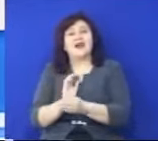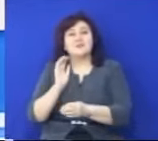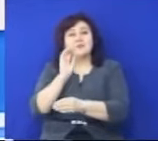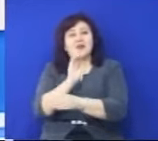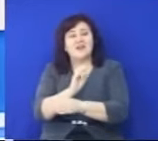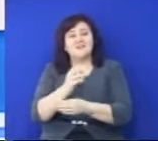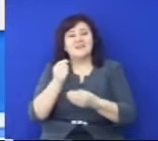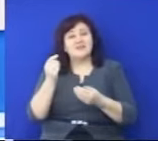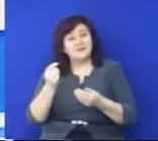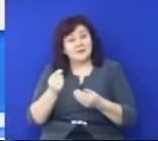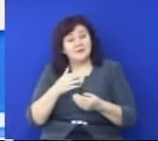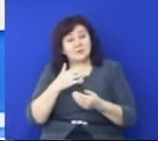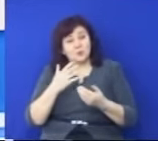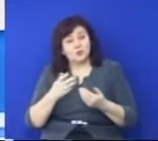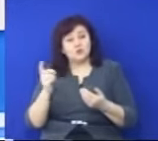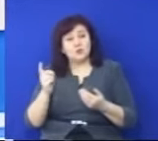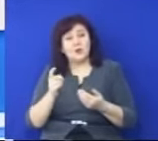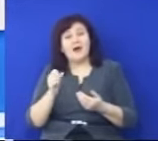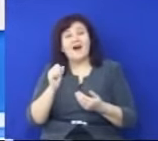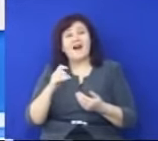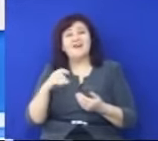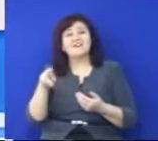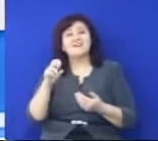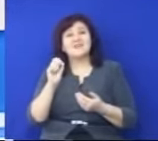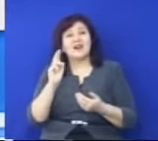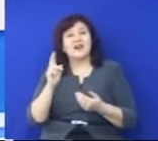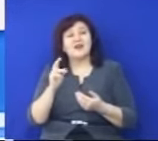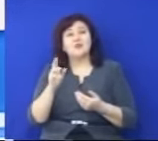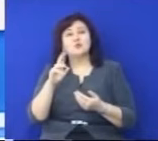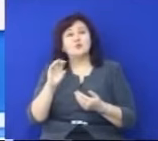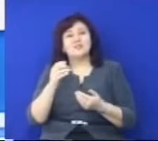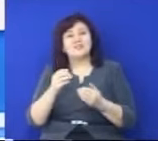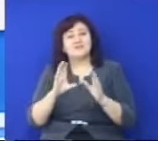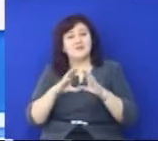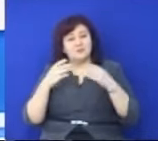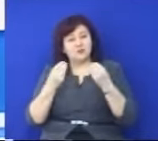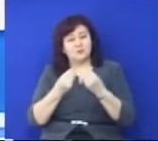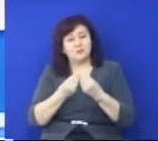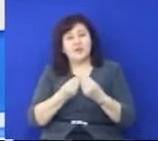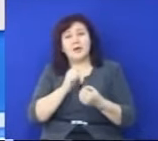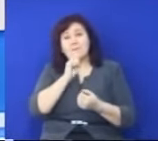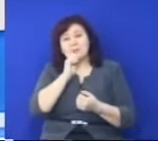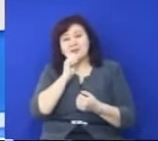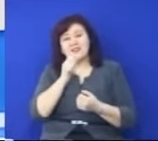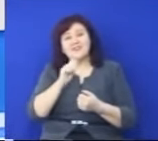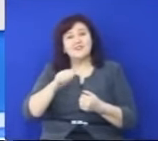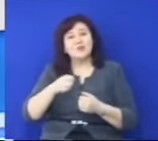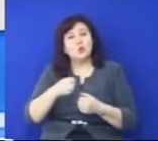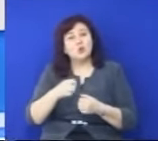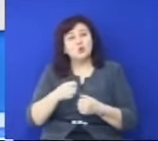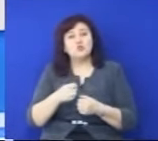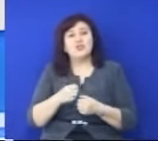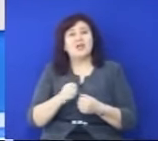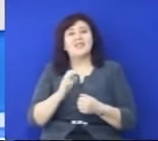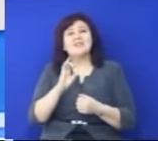апат салдарынан баспанасыз қалған Ардақ Дүйсеновтің отбасына үй сатып алынды. Тұрғынға баспананың кілтін Астанадағы мешіттің бас мизамы